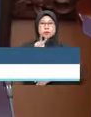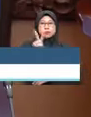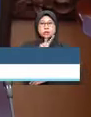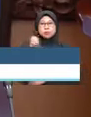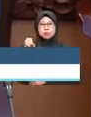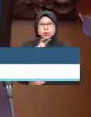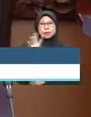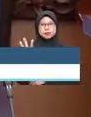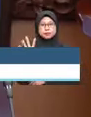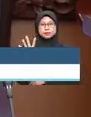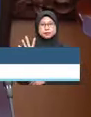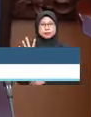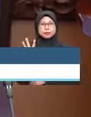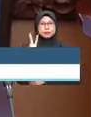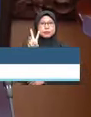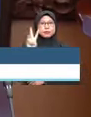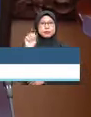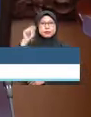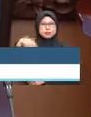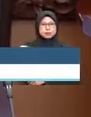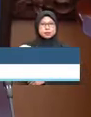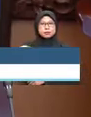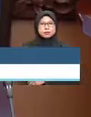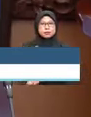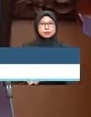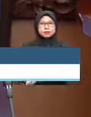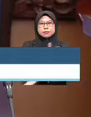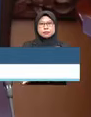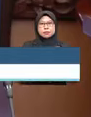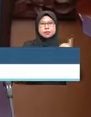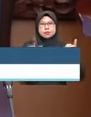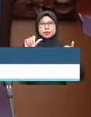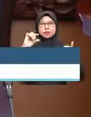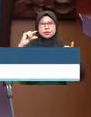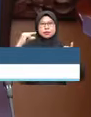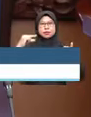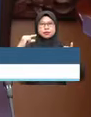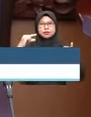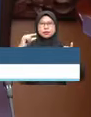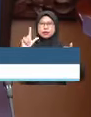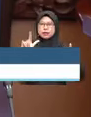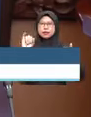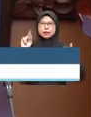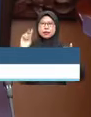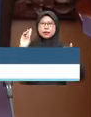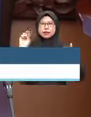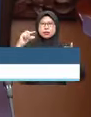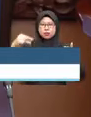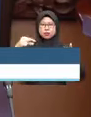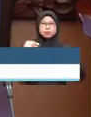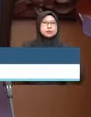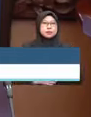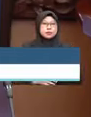Februari 2024 pula, KWSP telah menambah baik iLindung Fasa 2 di bawah Pelan Perlindungan Ahli